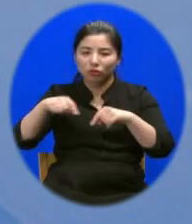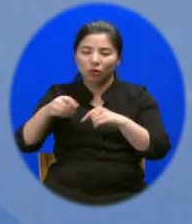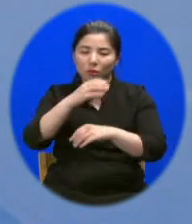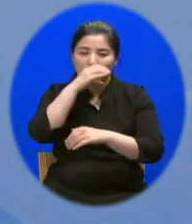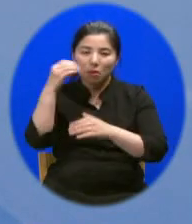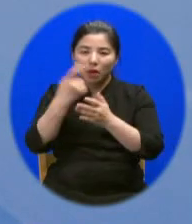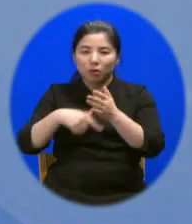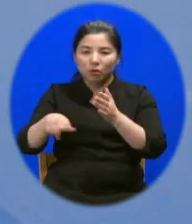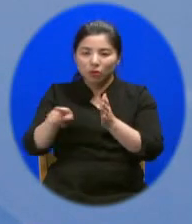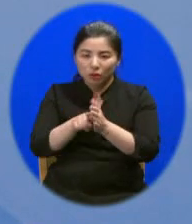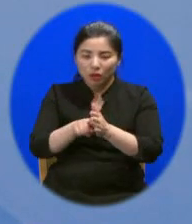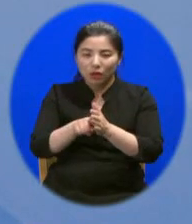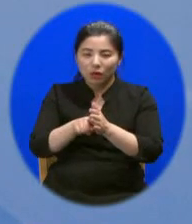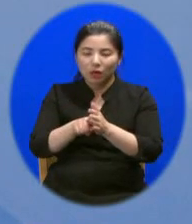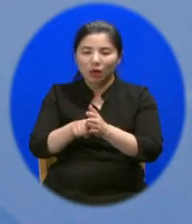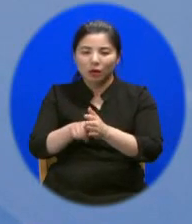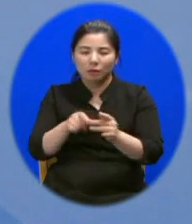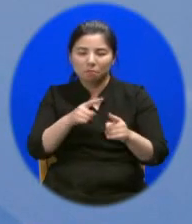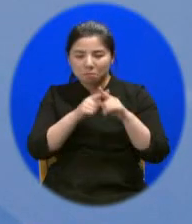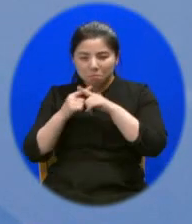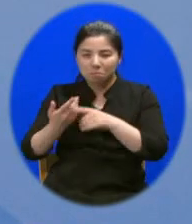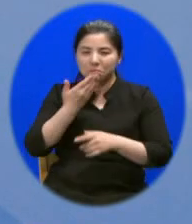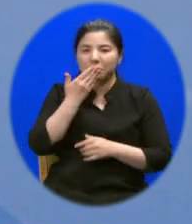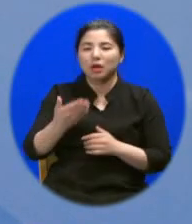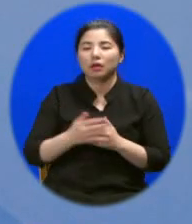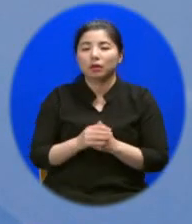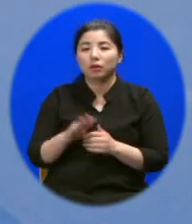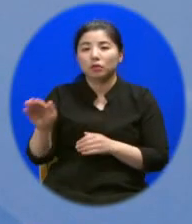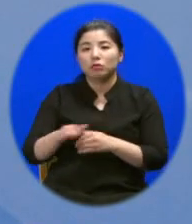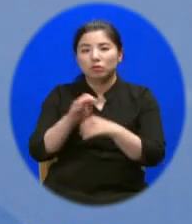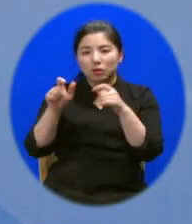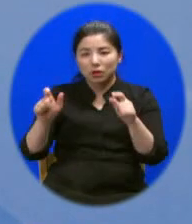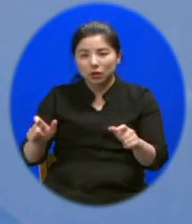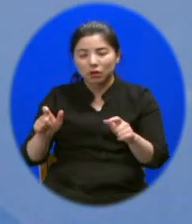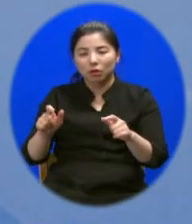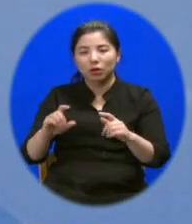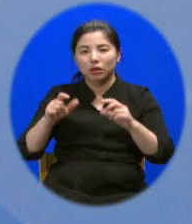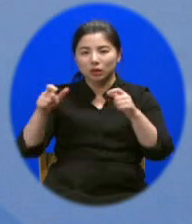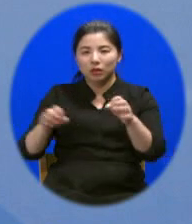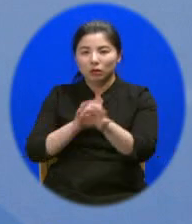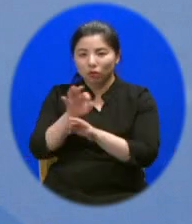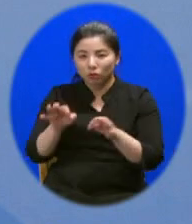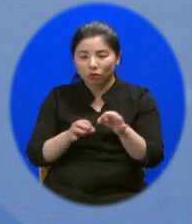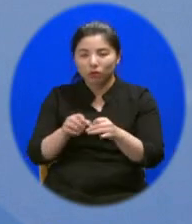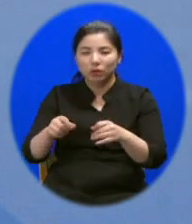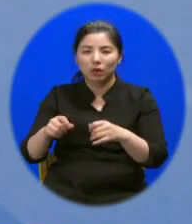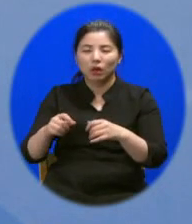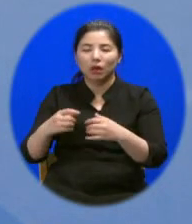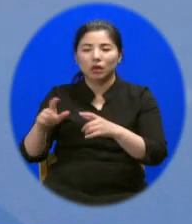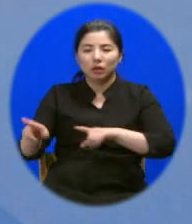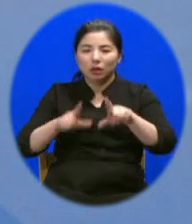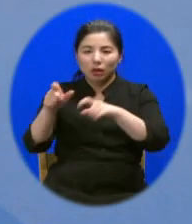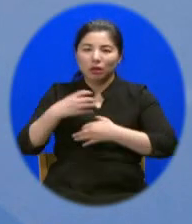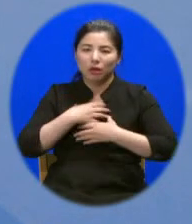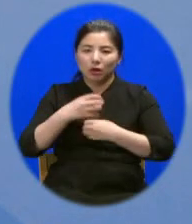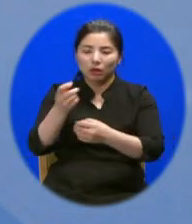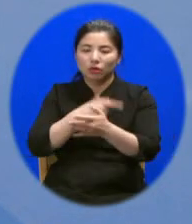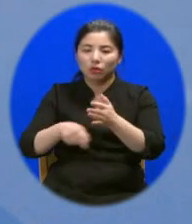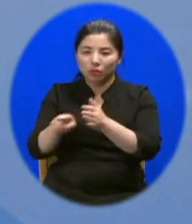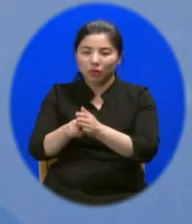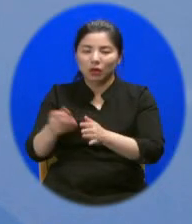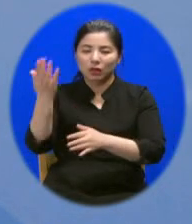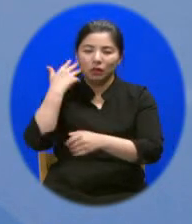만들 그와 같은 각오가 되어 있습니다 우리 지역의 지역 경제와 민생 앙 져 안정을 위해서도